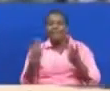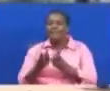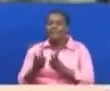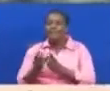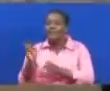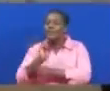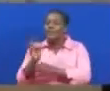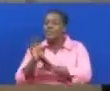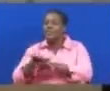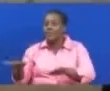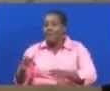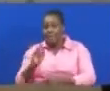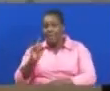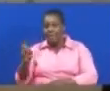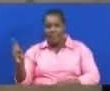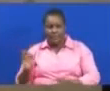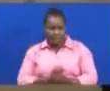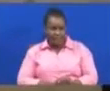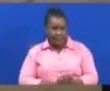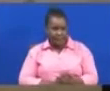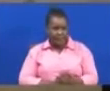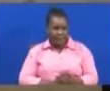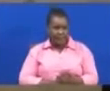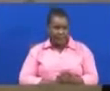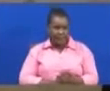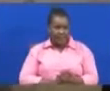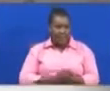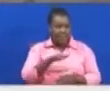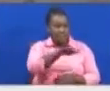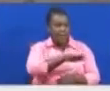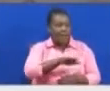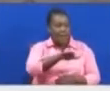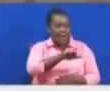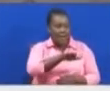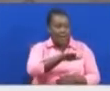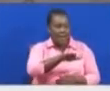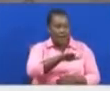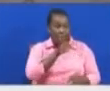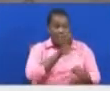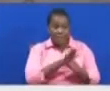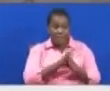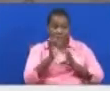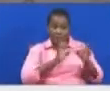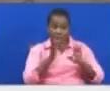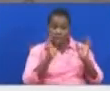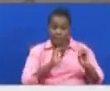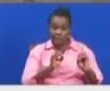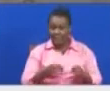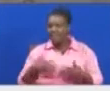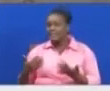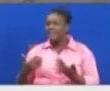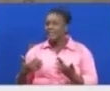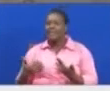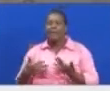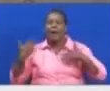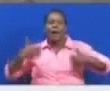husika. Maeneo yote ambayo zamani yalikuwa hafikiki na mitandao, sasa hivi yanafikika. Wanapiga simu, mkuu wa wilaya kuna hili